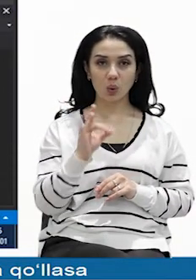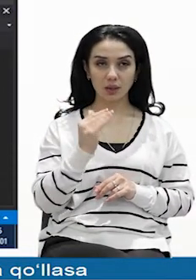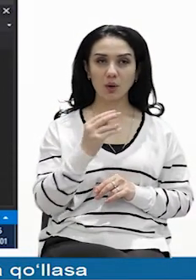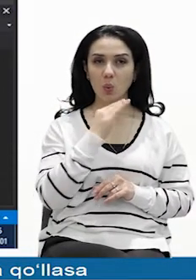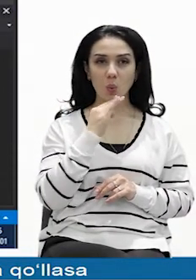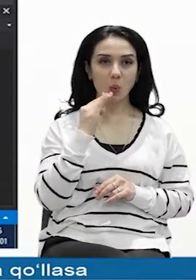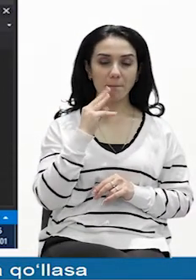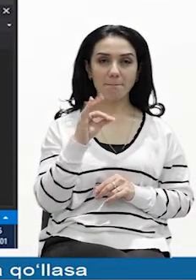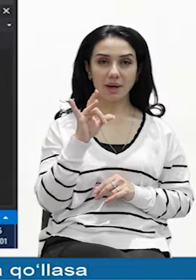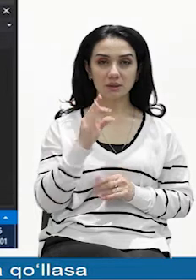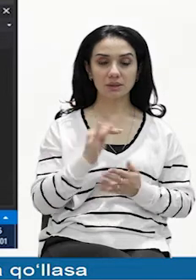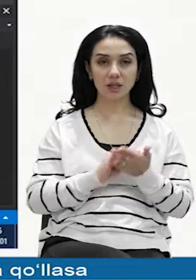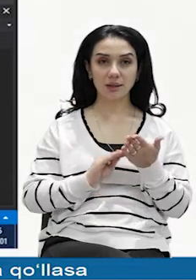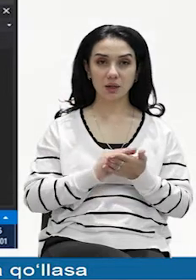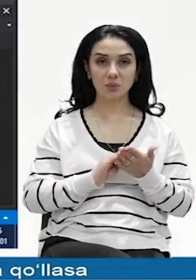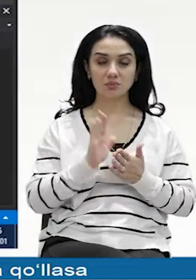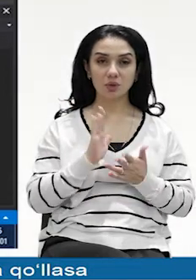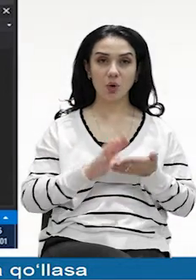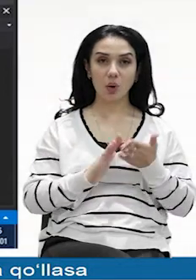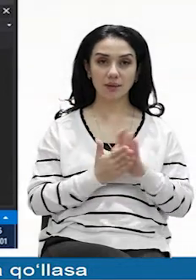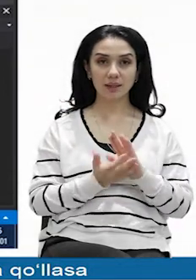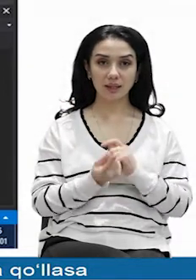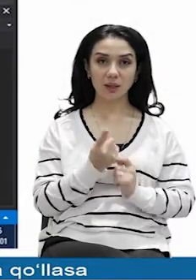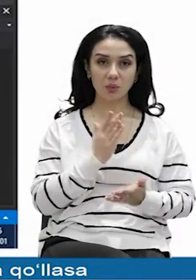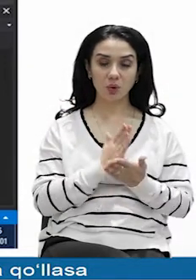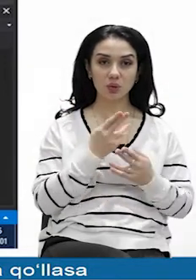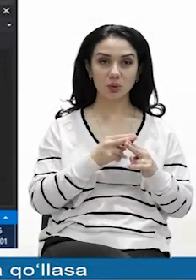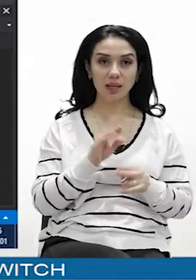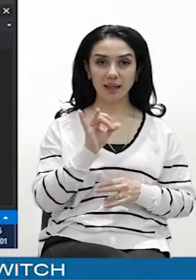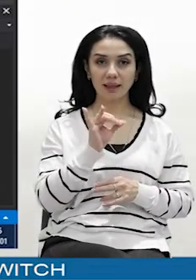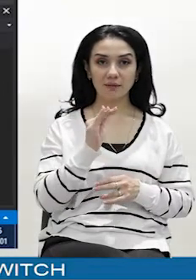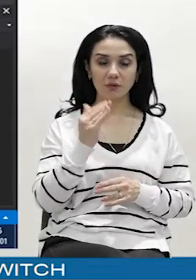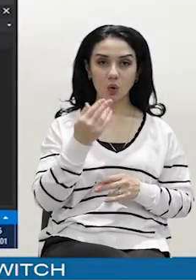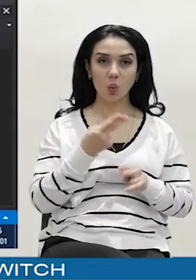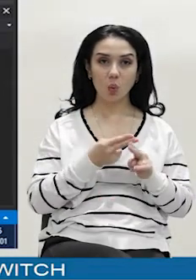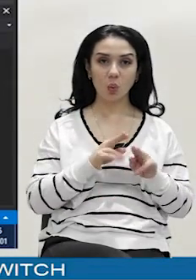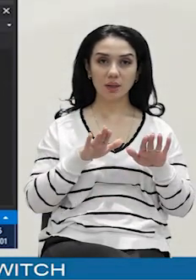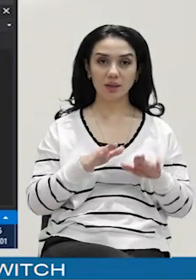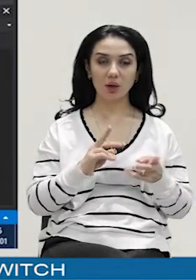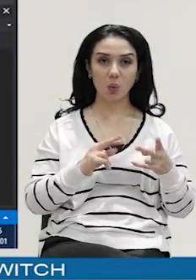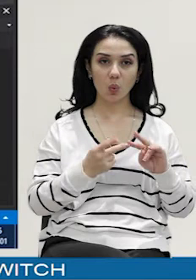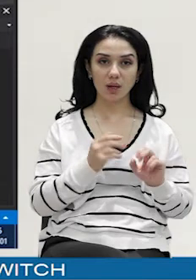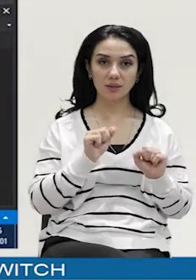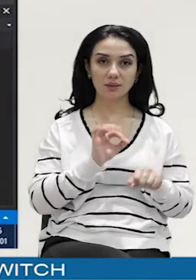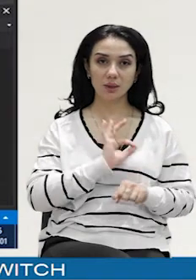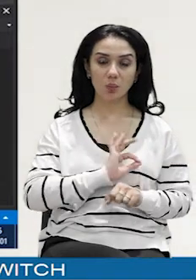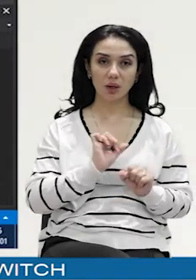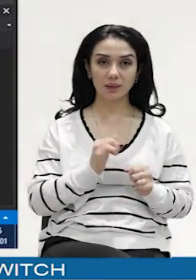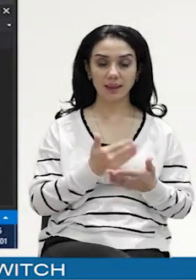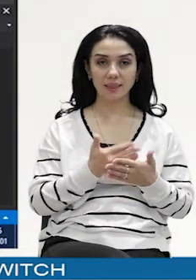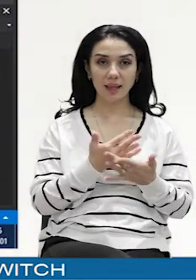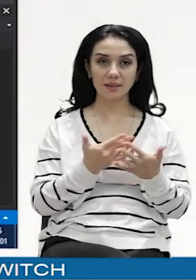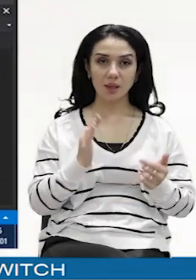ko'p marta takrorlanib keladigan holatlar kelib qoladi. Shu holatlarda ifni o'rniga qo'llasa bo'ladigan narsa bo'ladi bu.